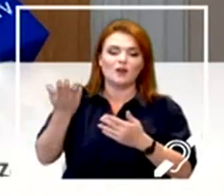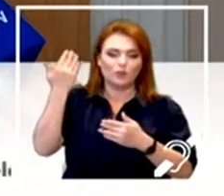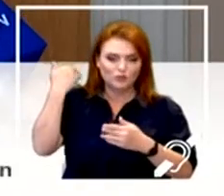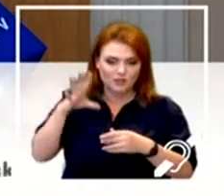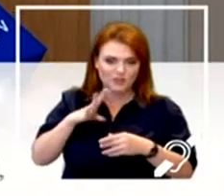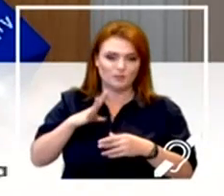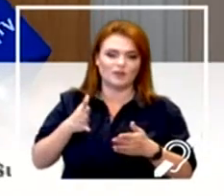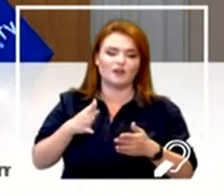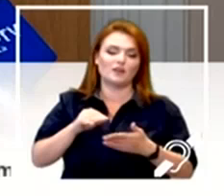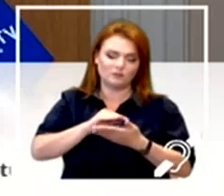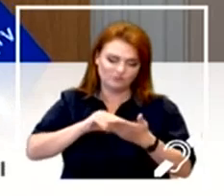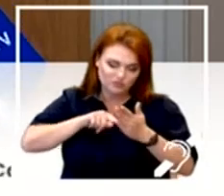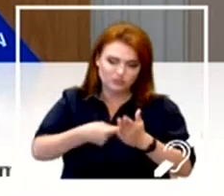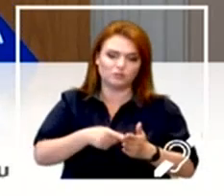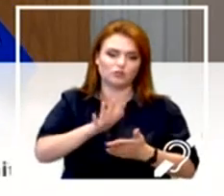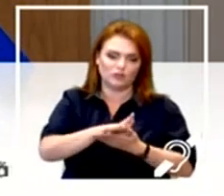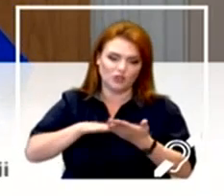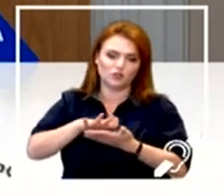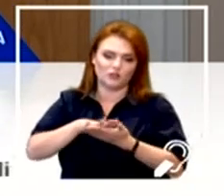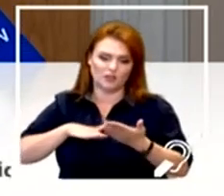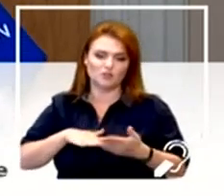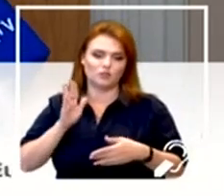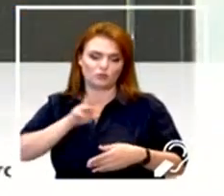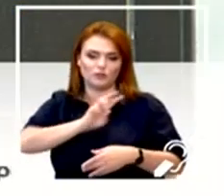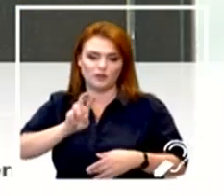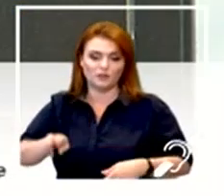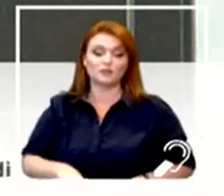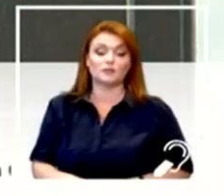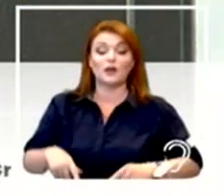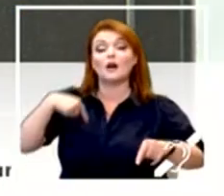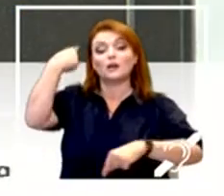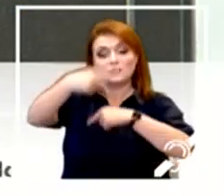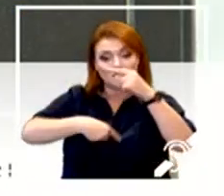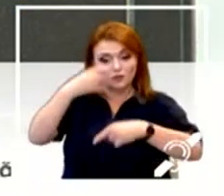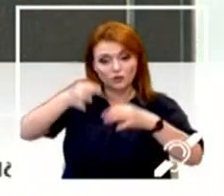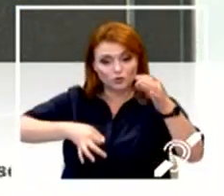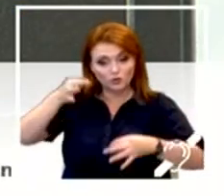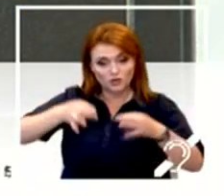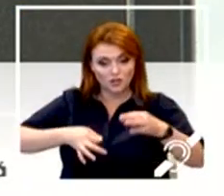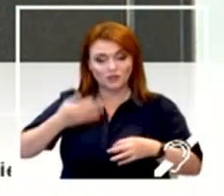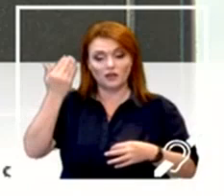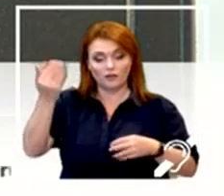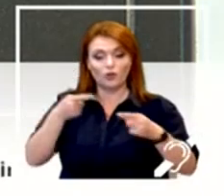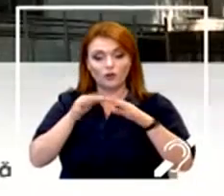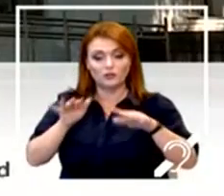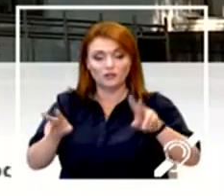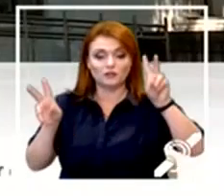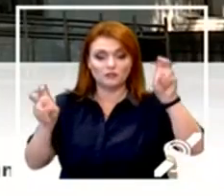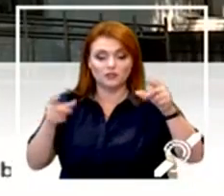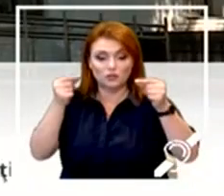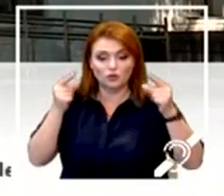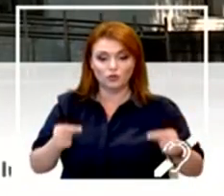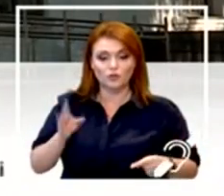de pozițiile inculpaților și avocatului. Următoarea ședință de judecată în dosarul Sacoșa va avea loc pe